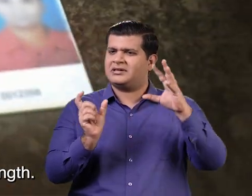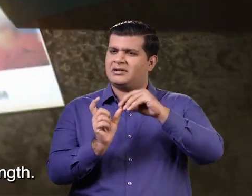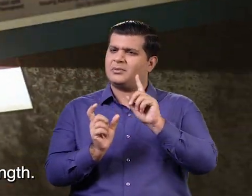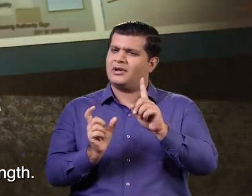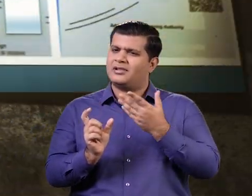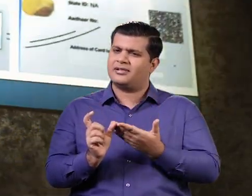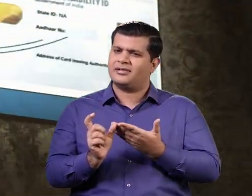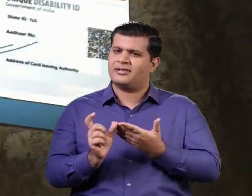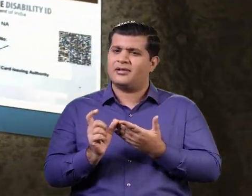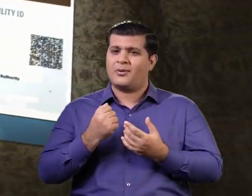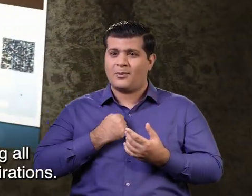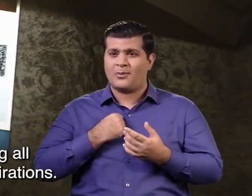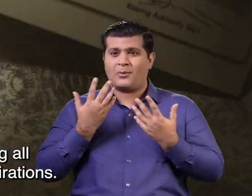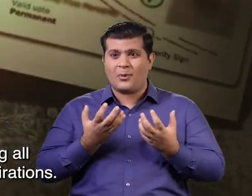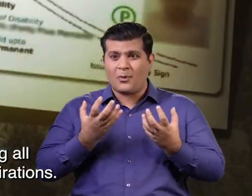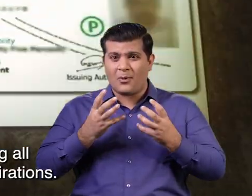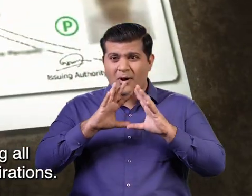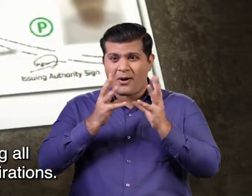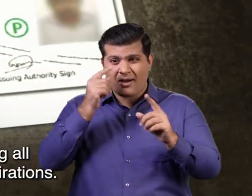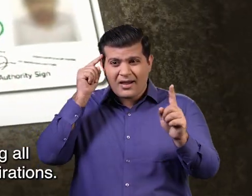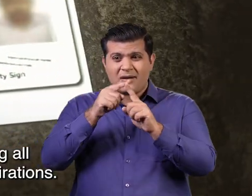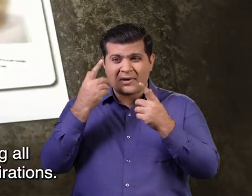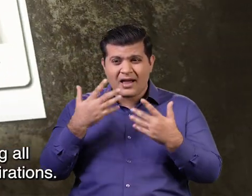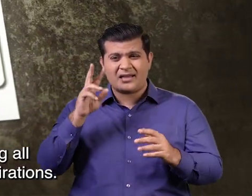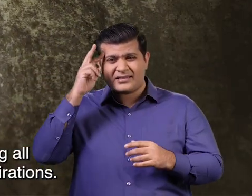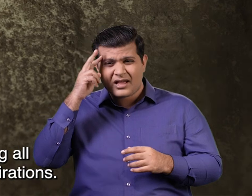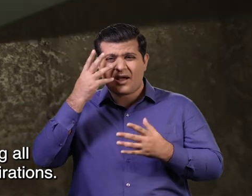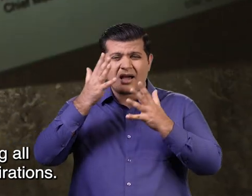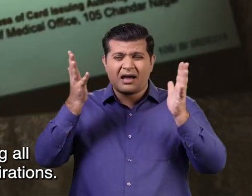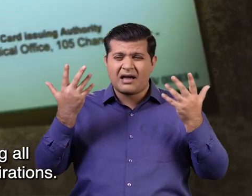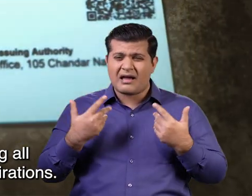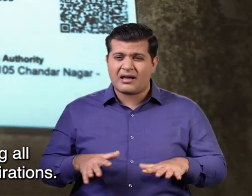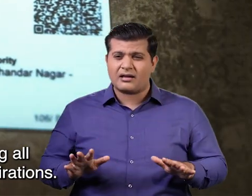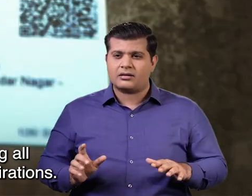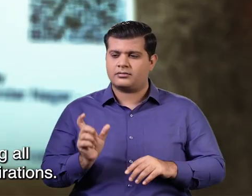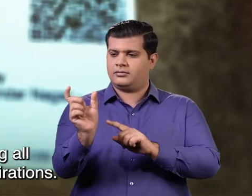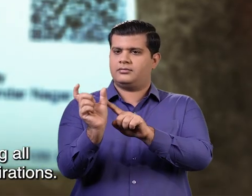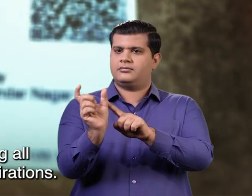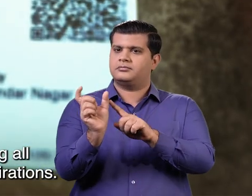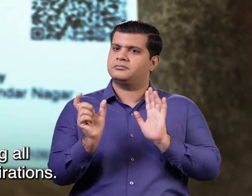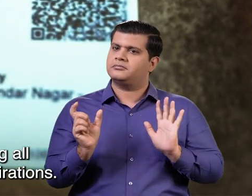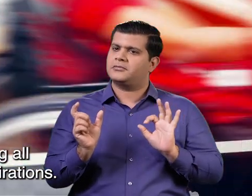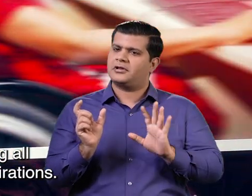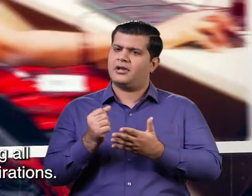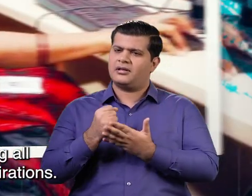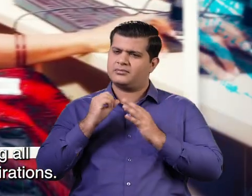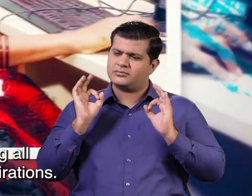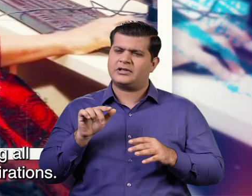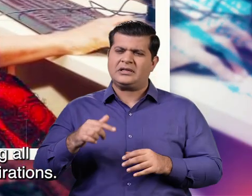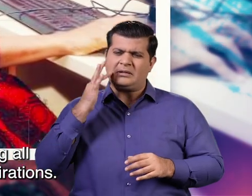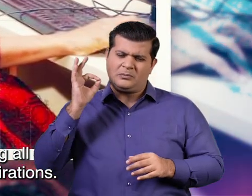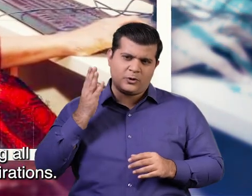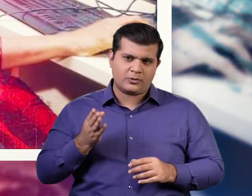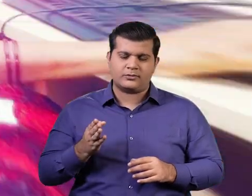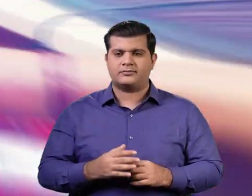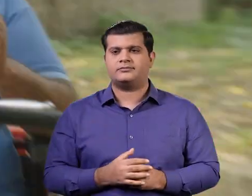मेरा संबल मेरी सभी आशंकाओं को दूर करने और आकांक्षाओं को पूरा करने में यूडी आईडी का